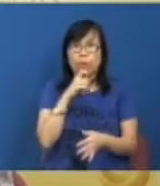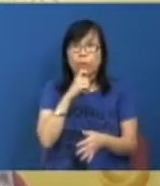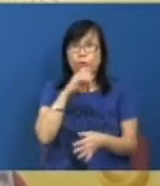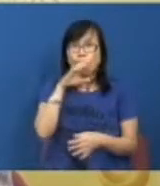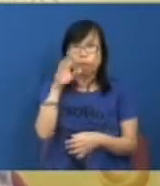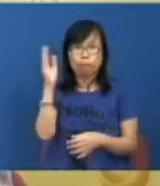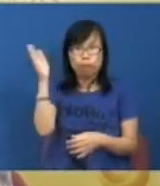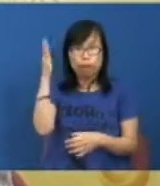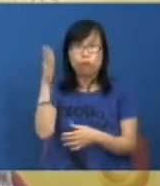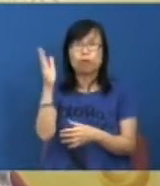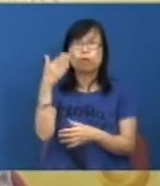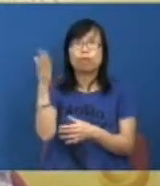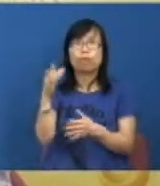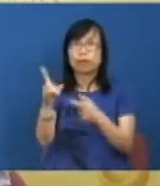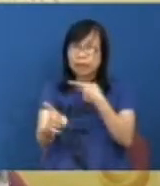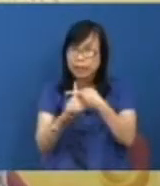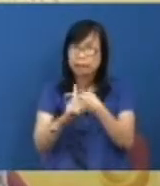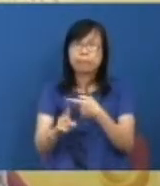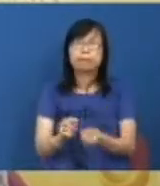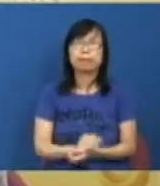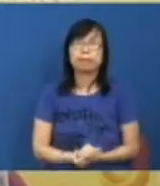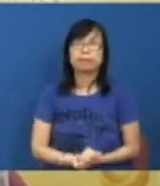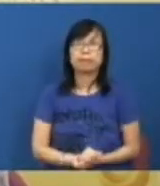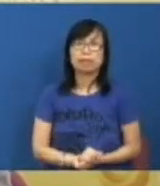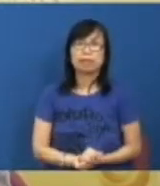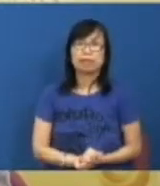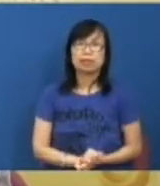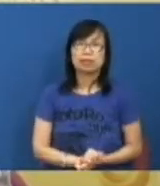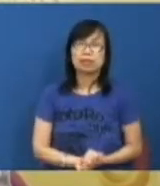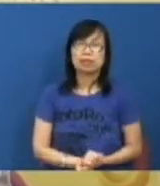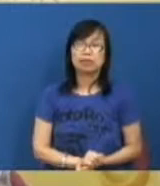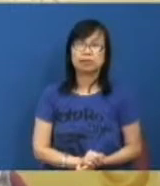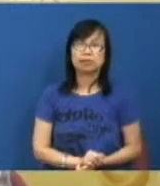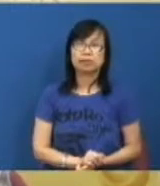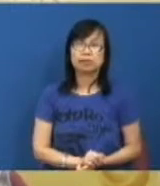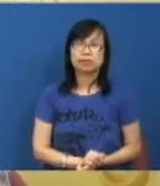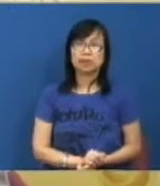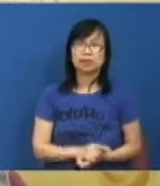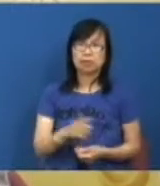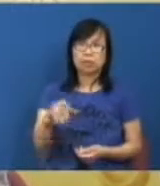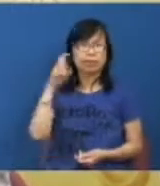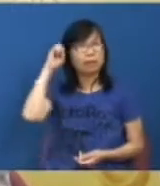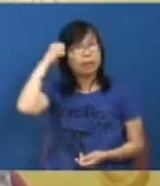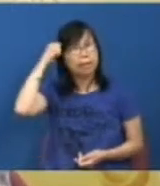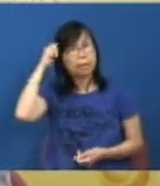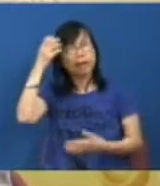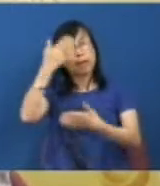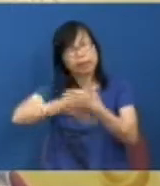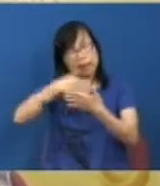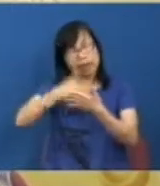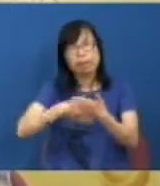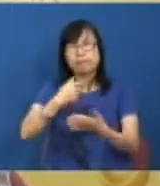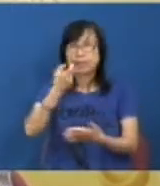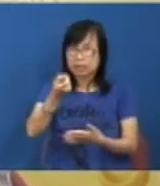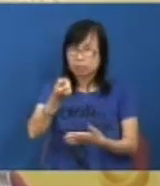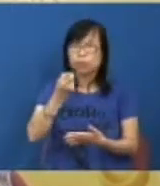錯。咁所以你要用多，咁就必然係有個風險喺度。咁所以其實你話我哋諗下點樣減。減咪可以用